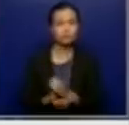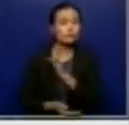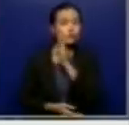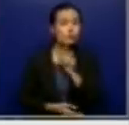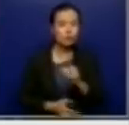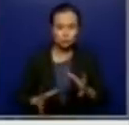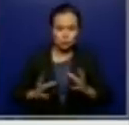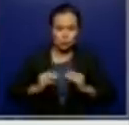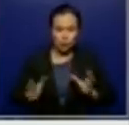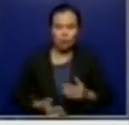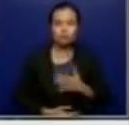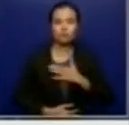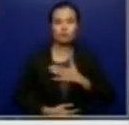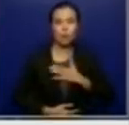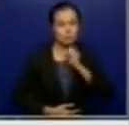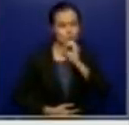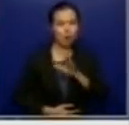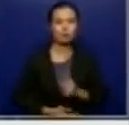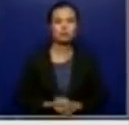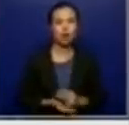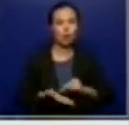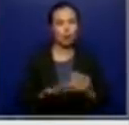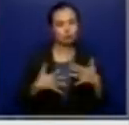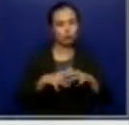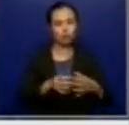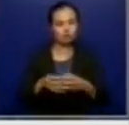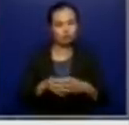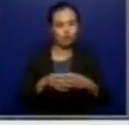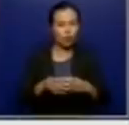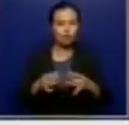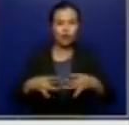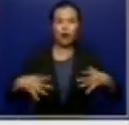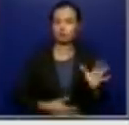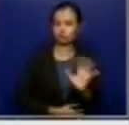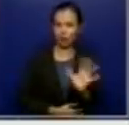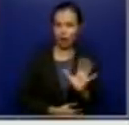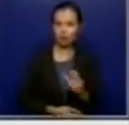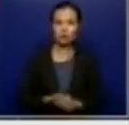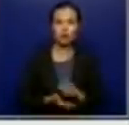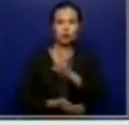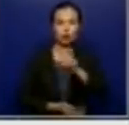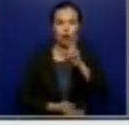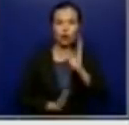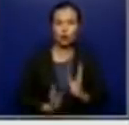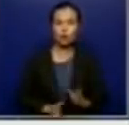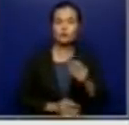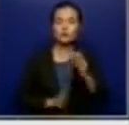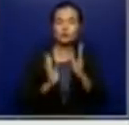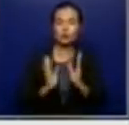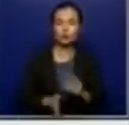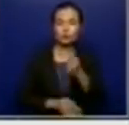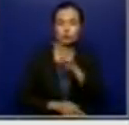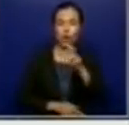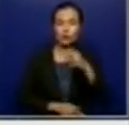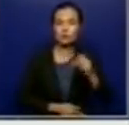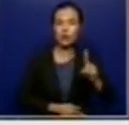ไม่รับพวกผมประกาศเลยพวกผมจะไม่ร่วมสังฆกรรมในนามของฝ่ายค้าน211คนเป็นหน้า